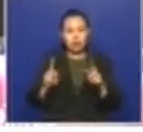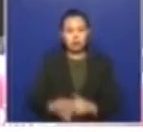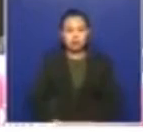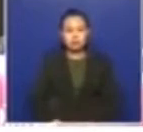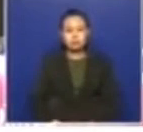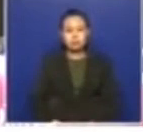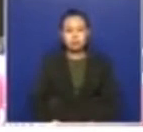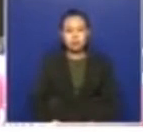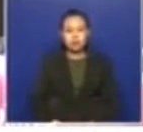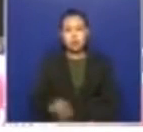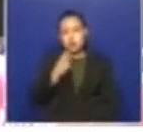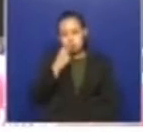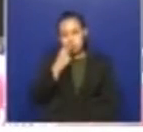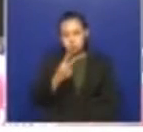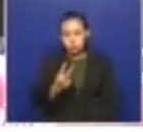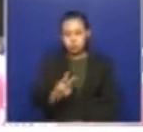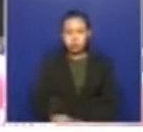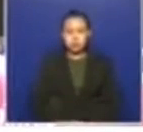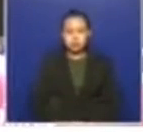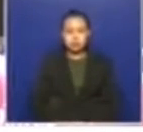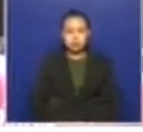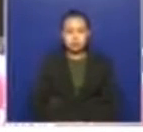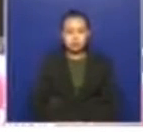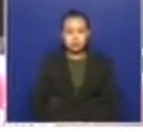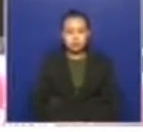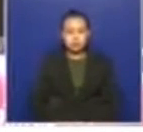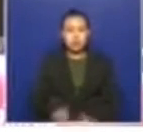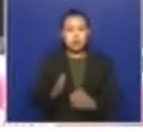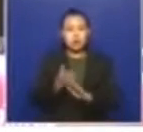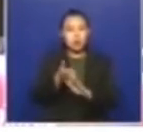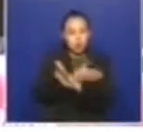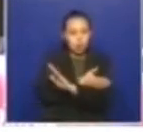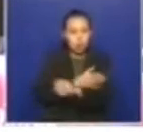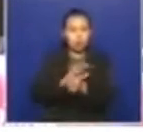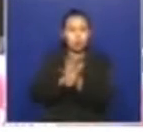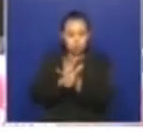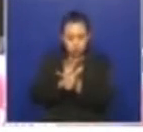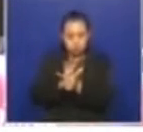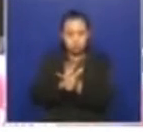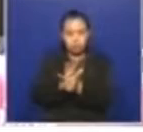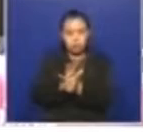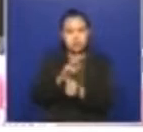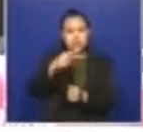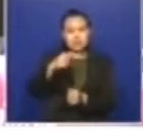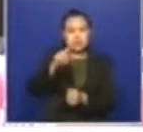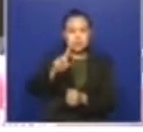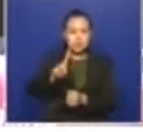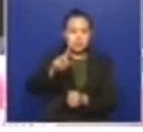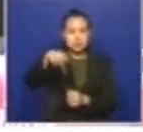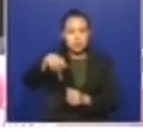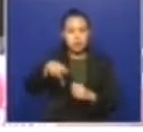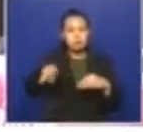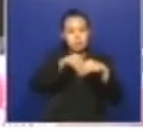องดูนะครับว่าตัวเลขก่อนที่จะโควิดประเทศอื่นเขาขยายตัวเท่าไหร่ GDP ของเราเท่าไห